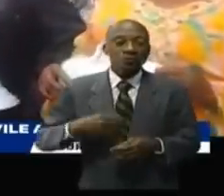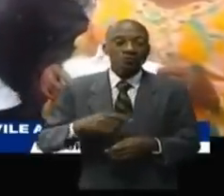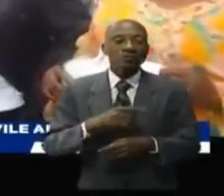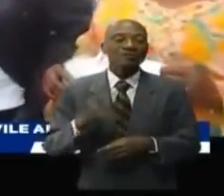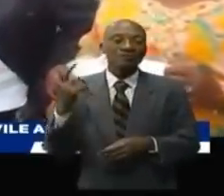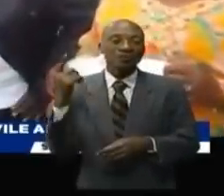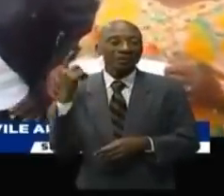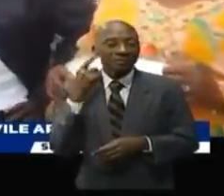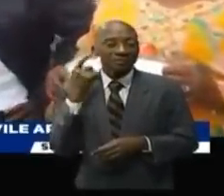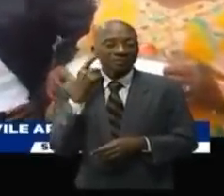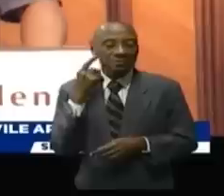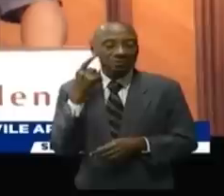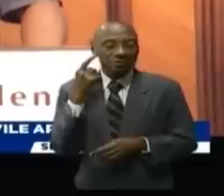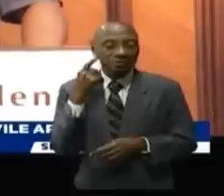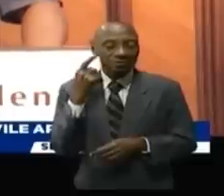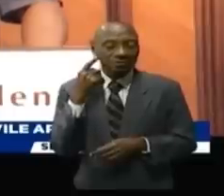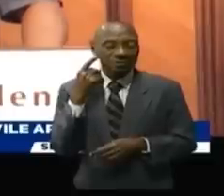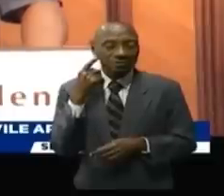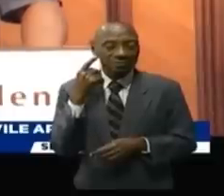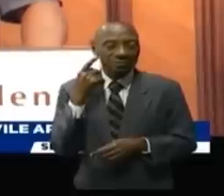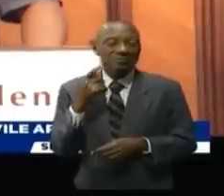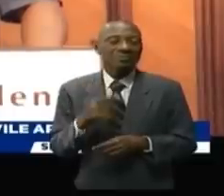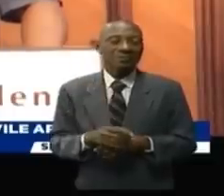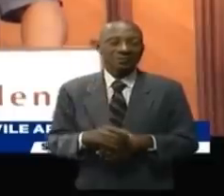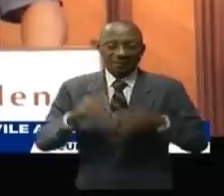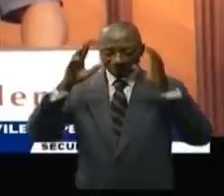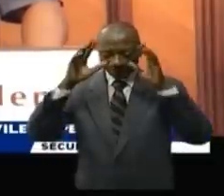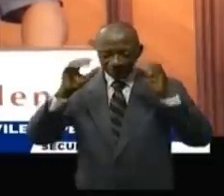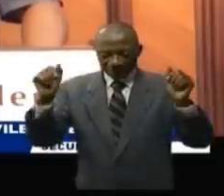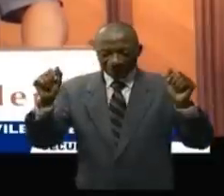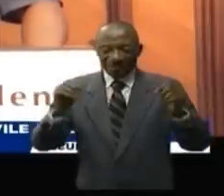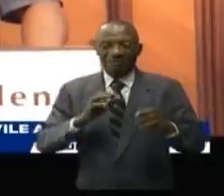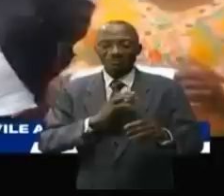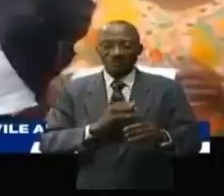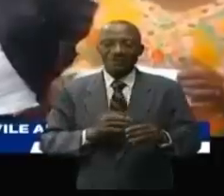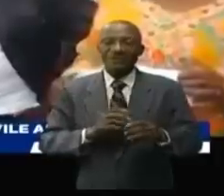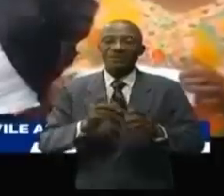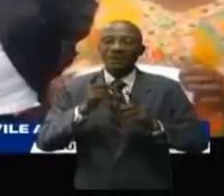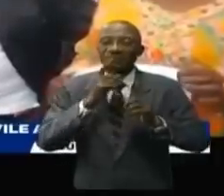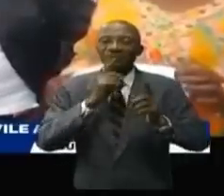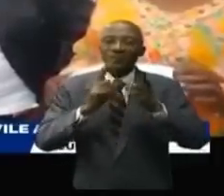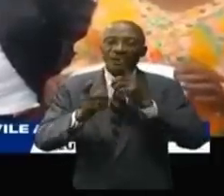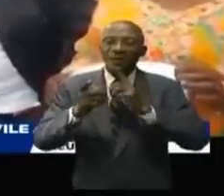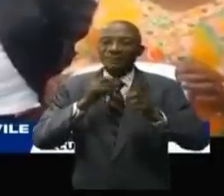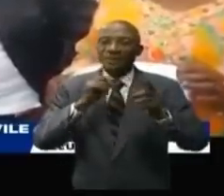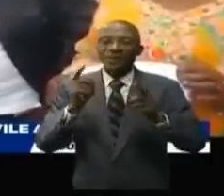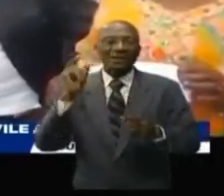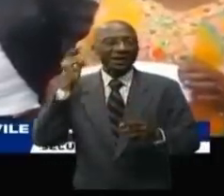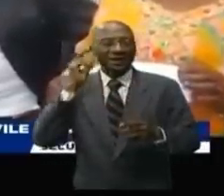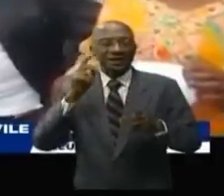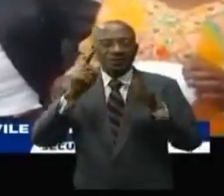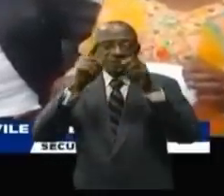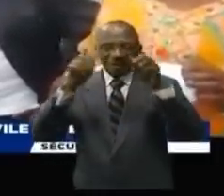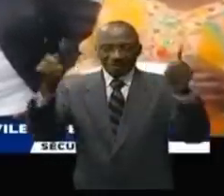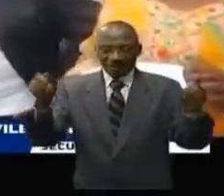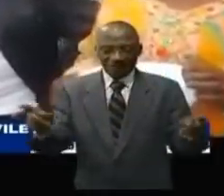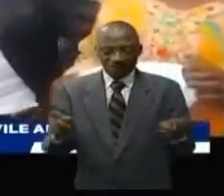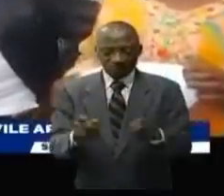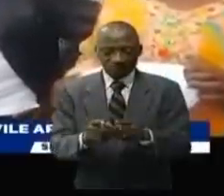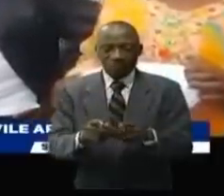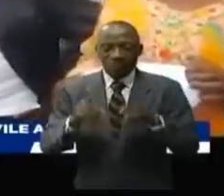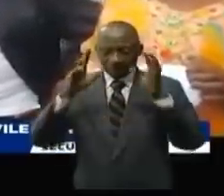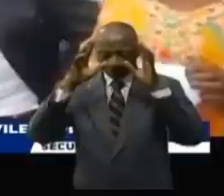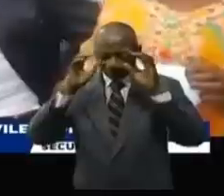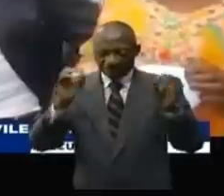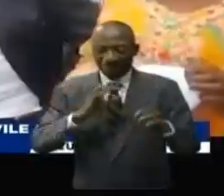une attention particulière l'adresse de son Excellence Félix Antoine Tshisekedi Tshilombo, président de la République démocratique